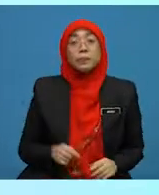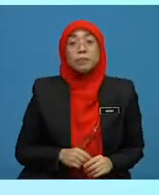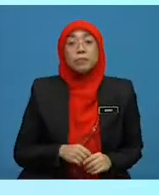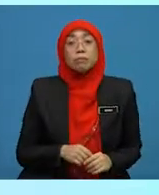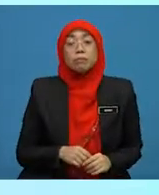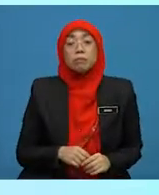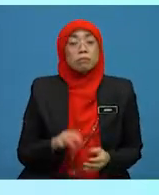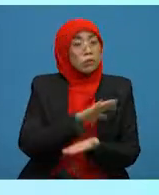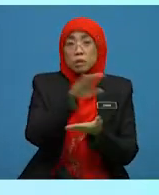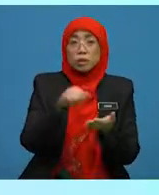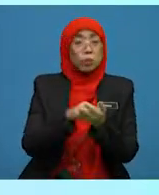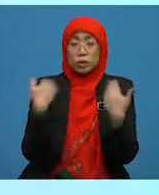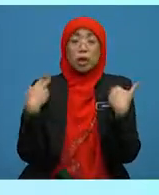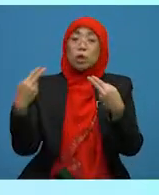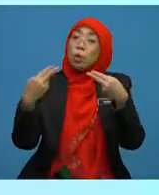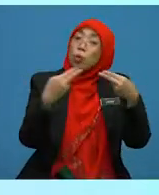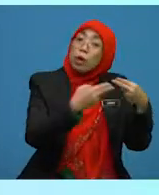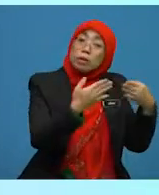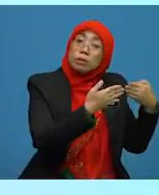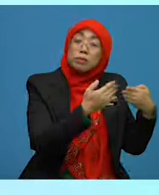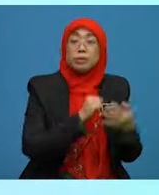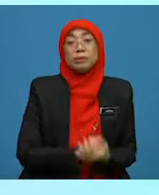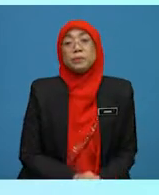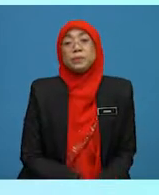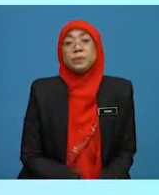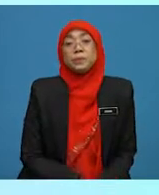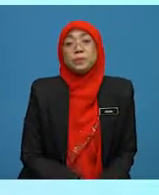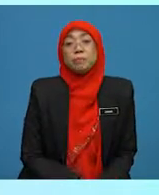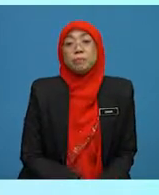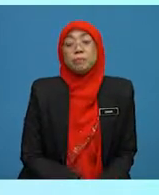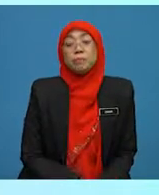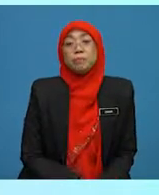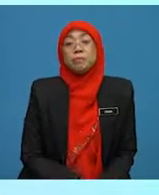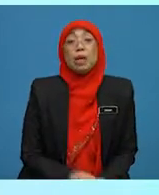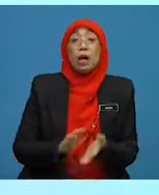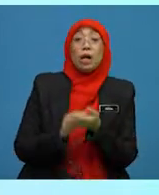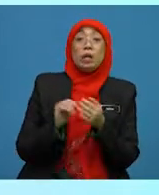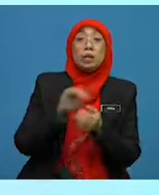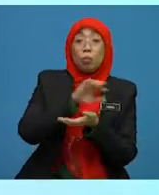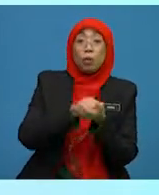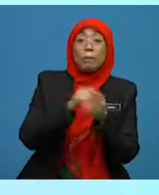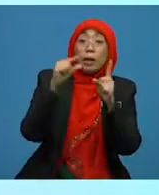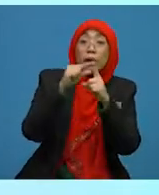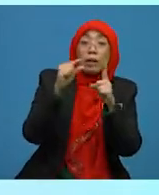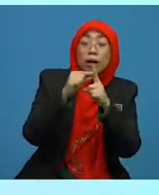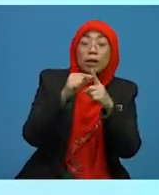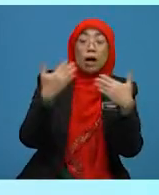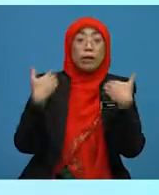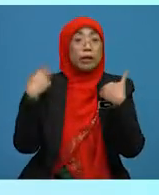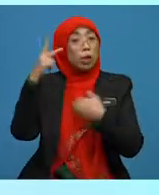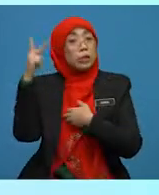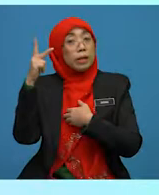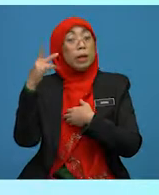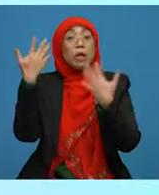benda bersifat langsung. Ketiga, hubungan antara perkataan atau